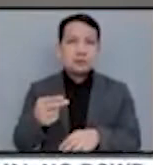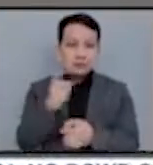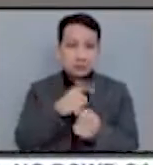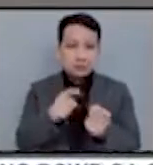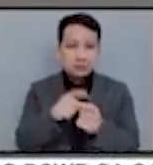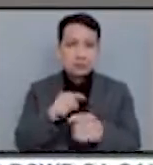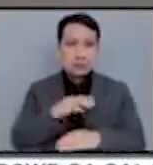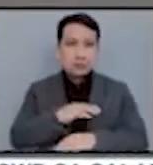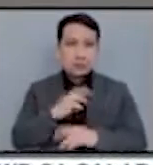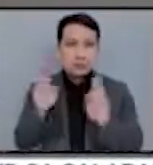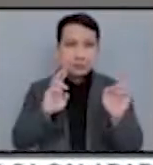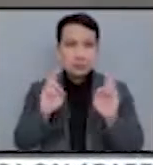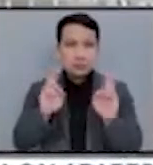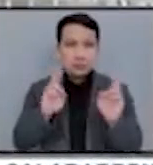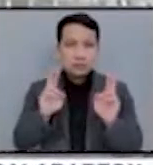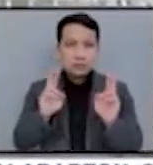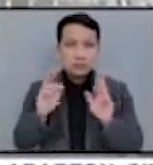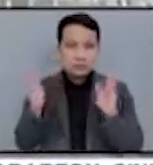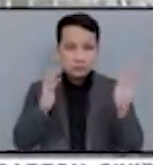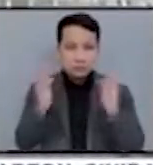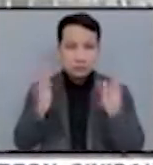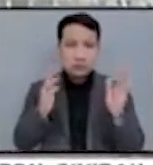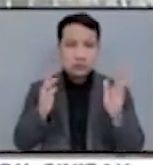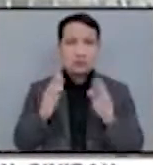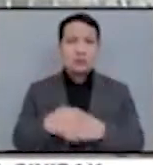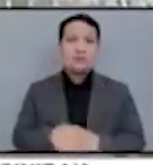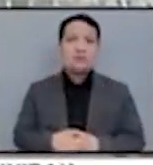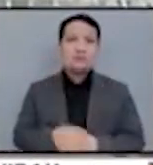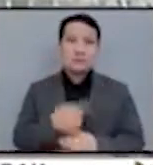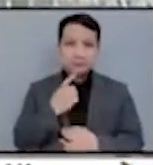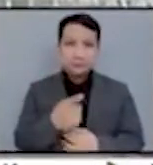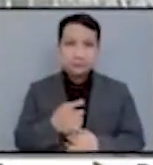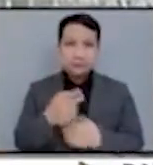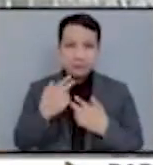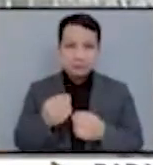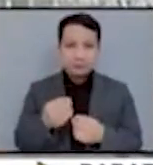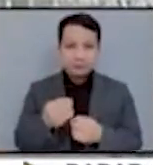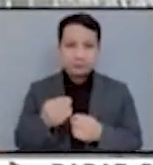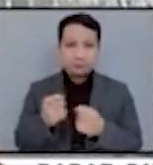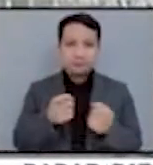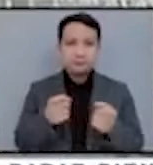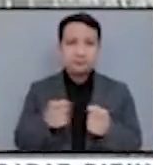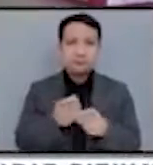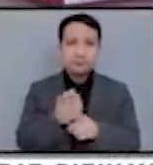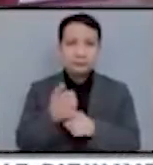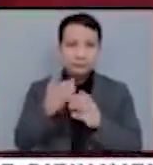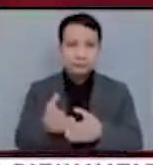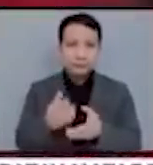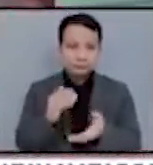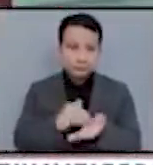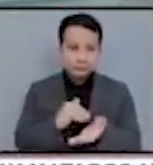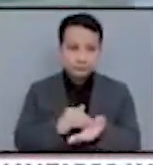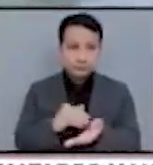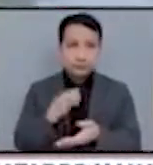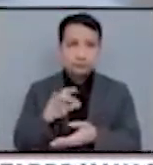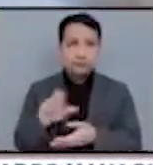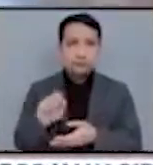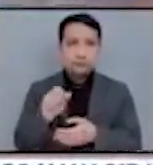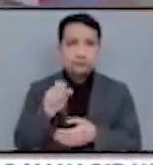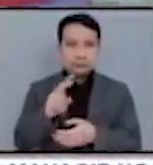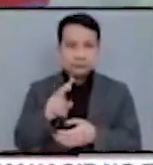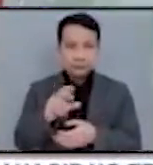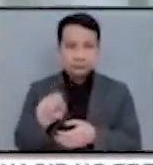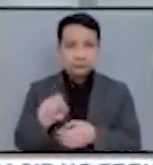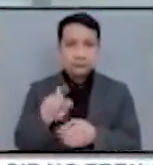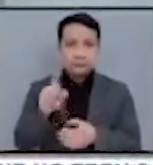para sa mga kalamidad gaya ng bagyo. Ayon kay Health Emergency Management Bureau Director Dr. Bernadette Velasco, aabot sa mahigit 104